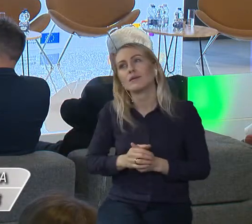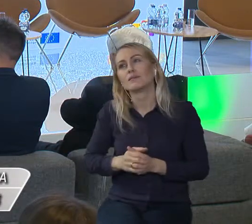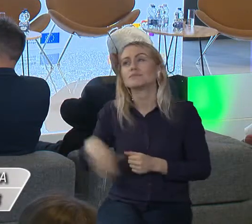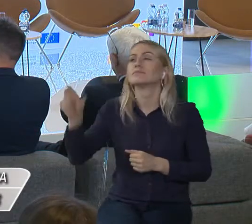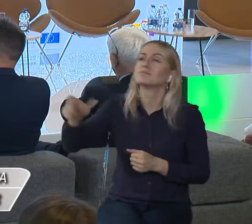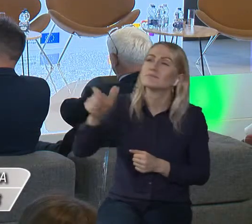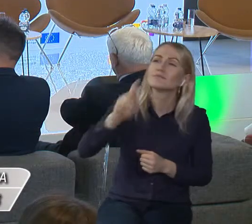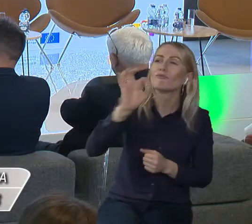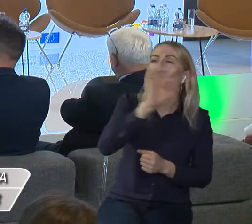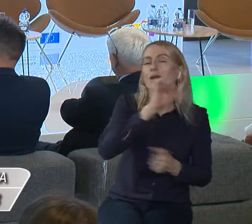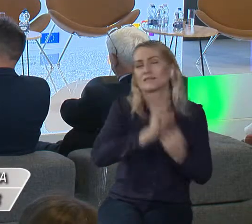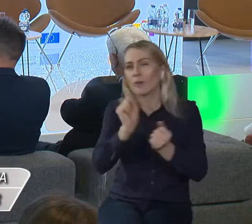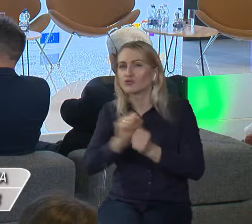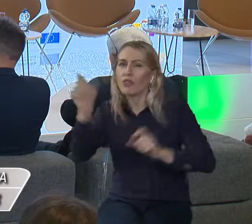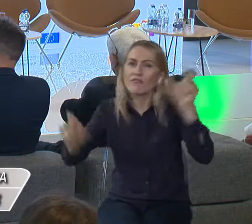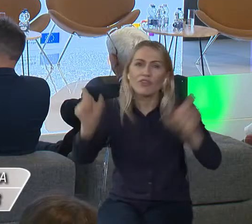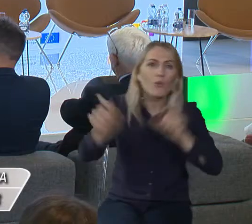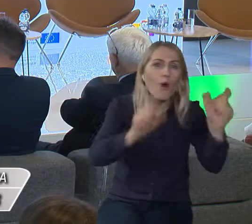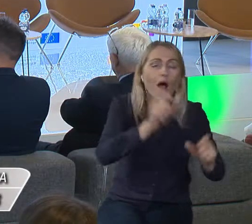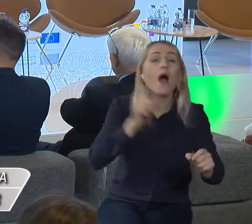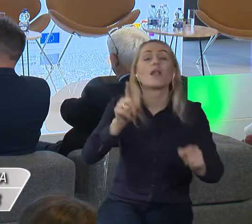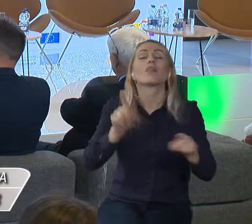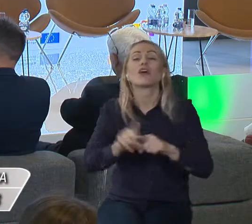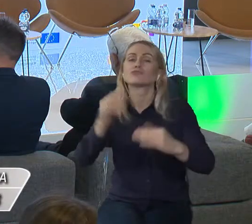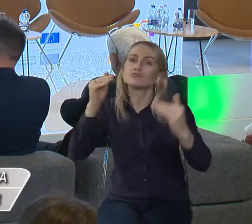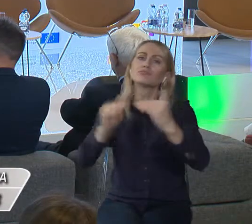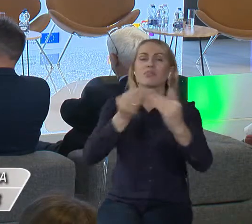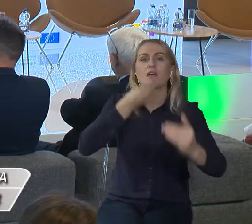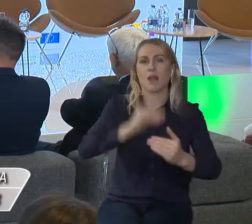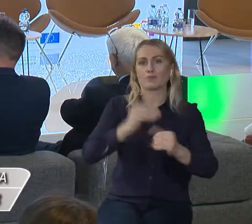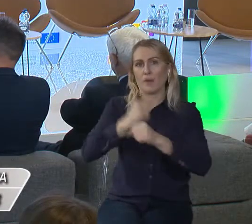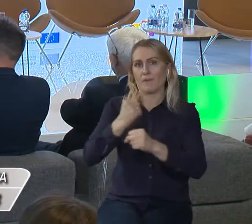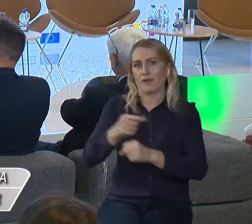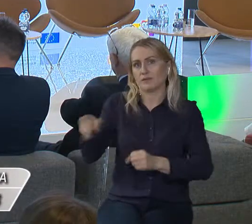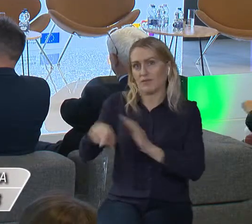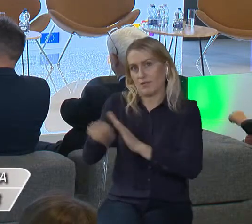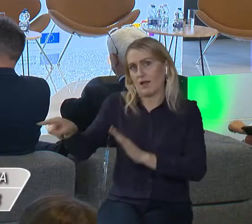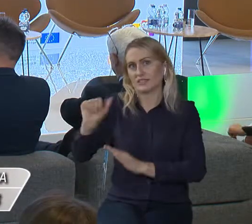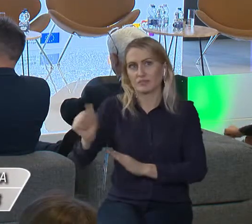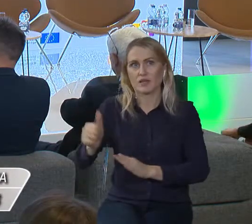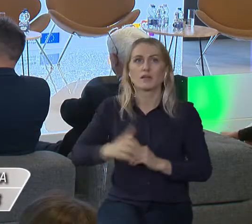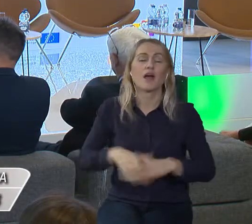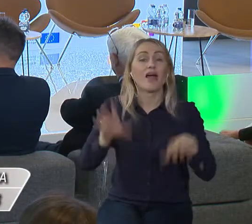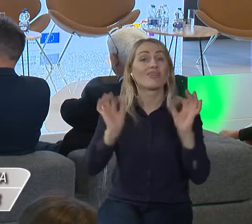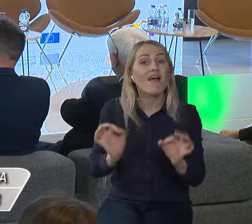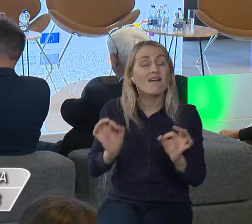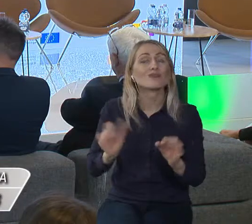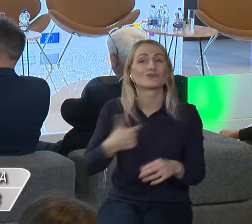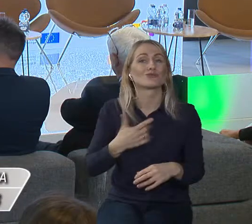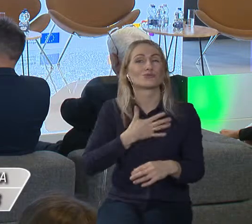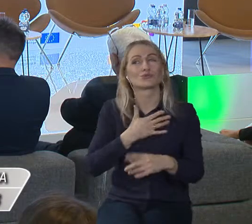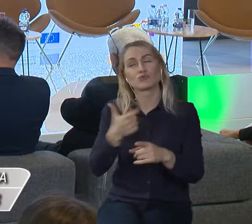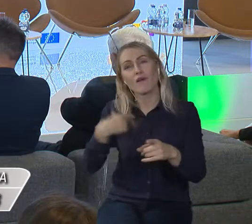dane segmenty zaburzeń. Optymalizacja pracy specjalisty, no definitywnie. Na obecną chwilę, z tego co się